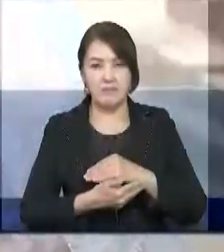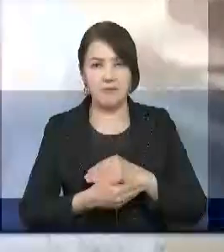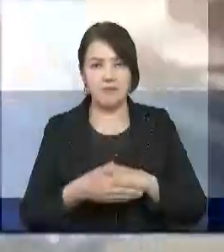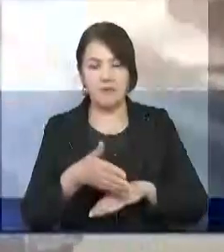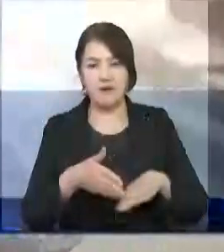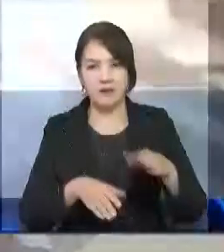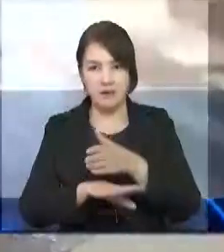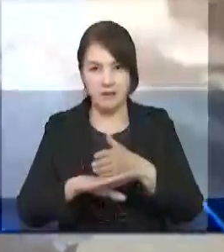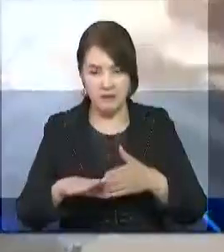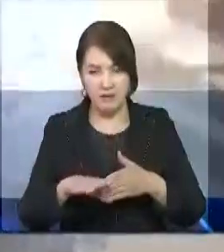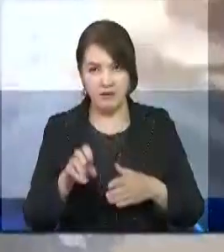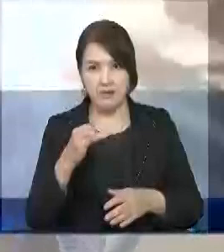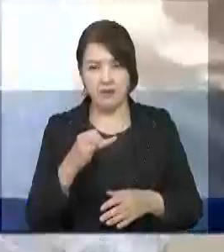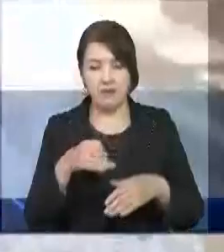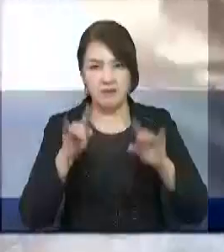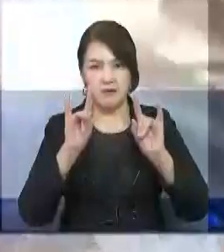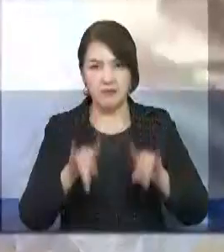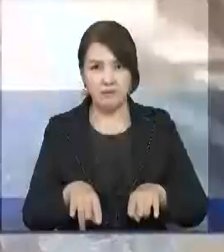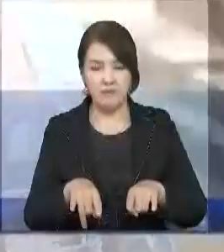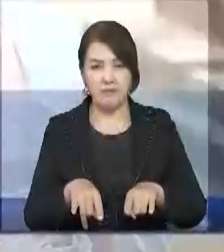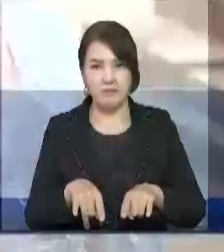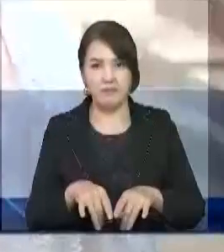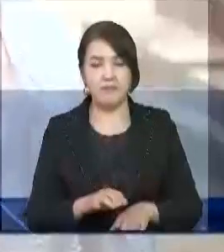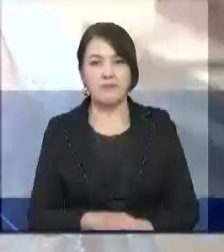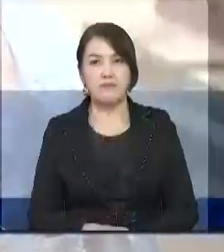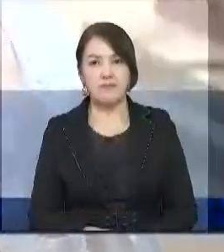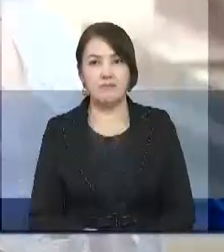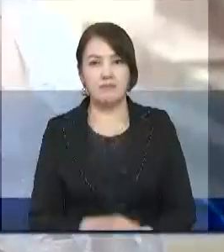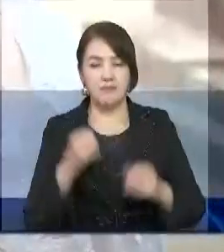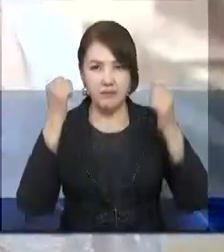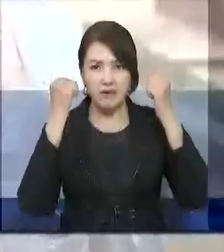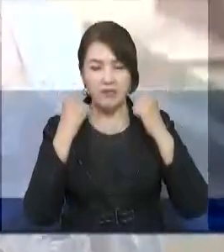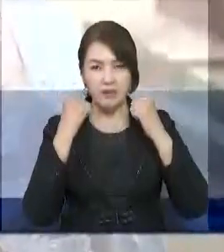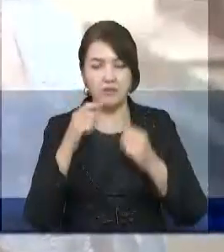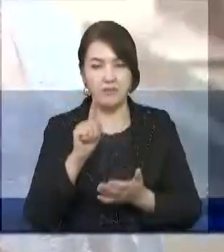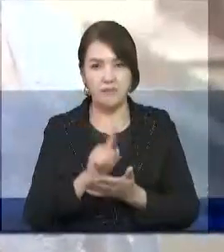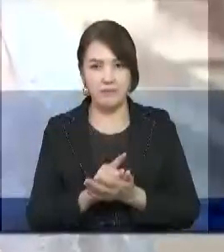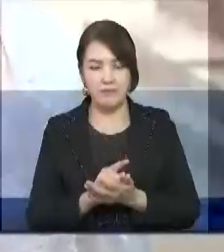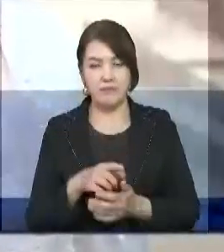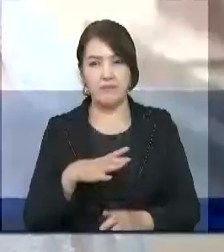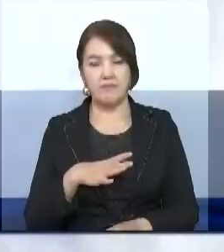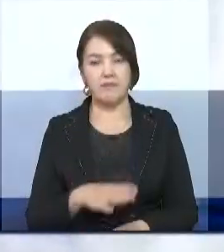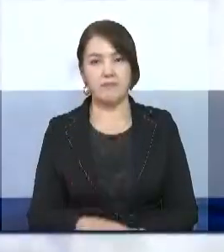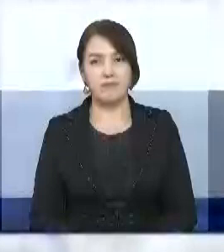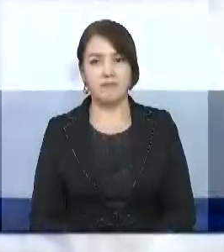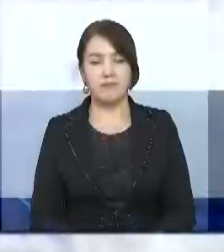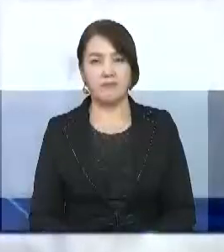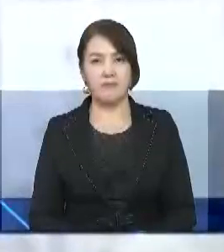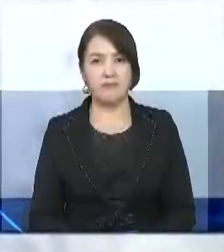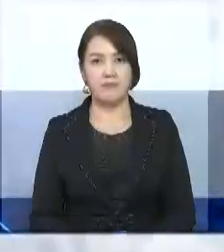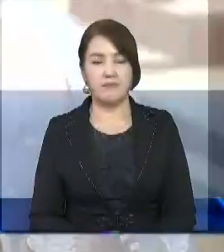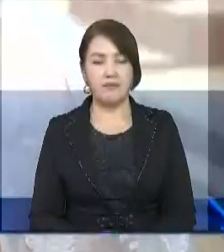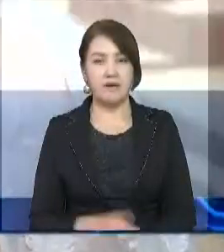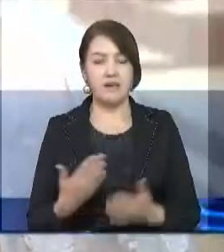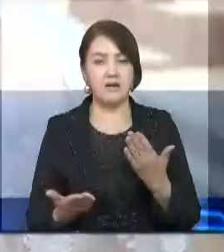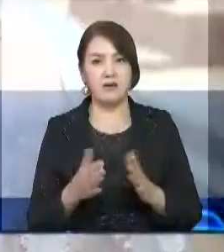длинными рукавами, с штанами, и то есть на голове должна быть головной убор с панамой либо платок.